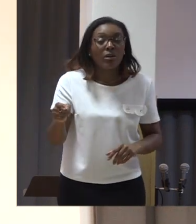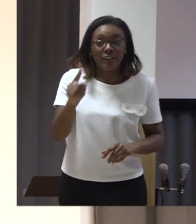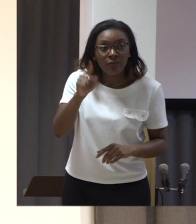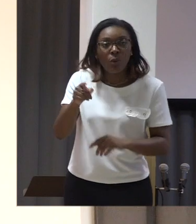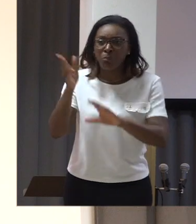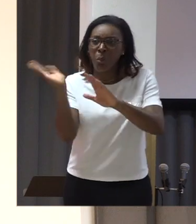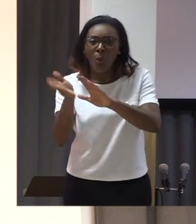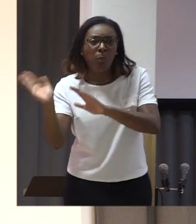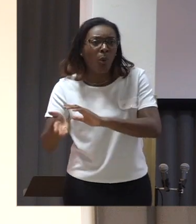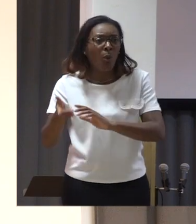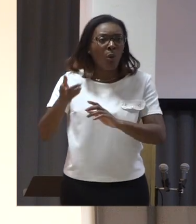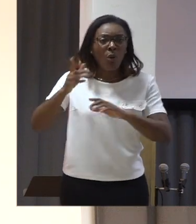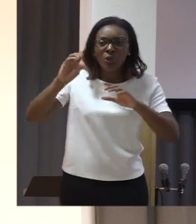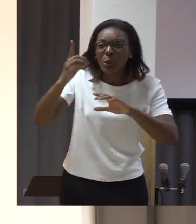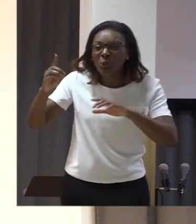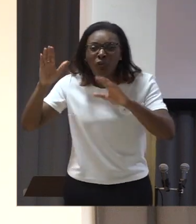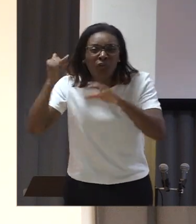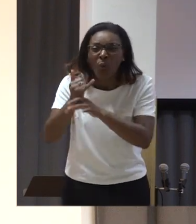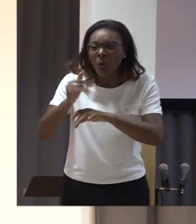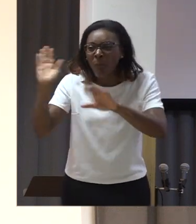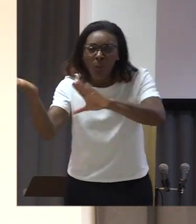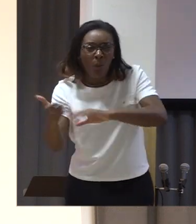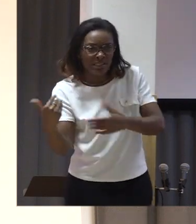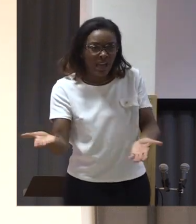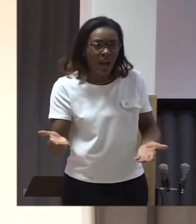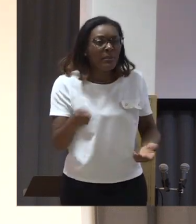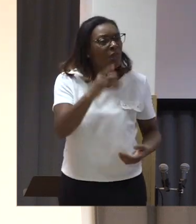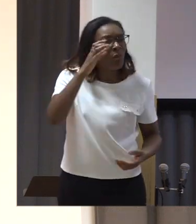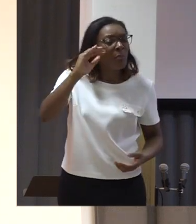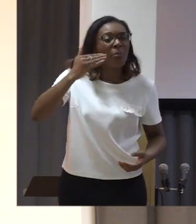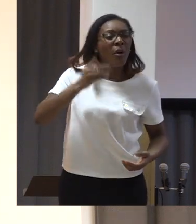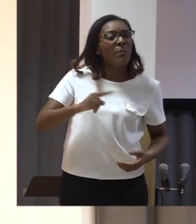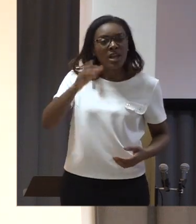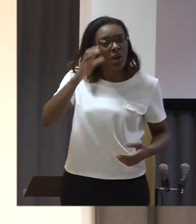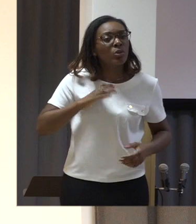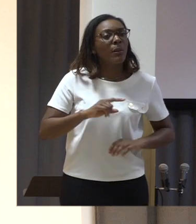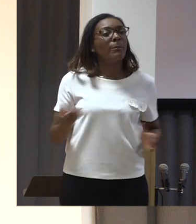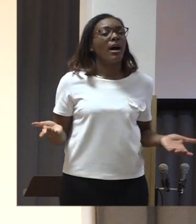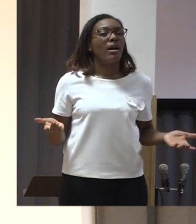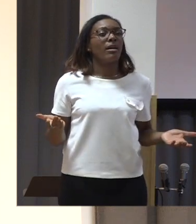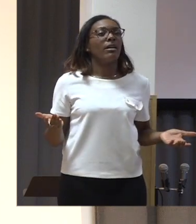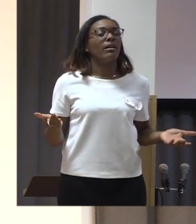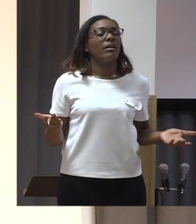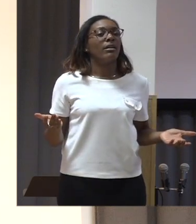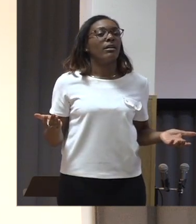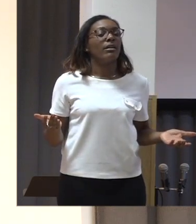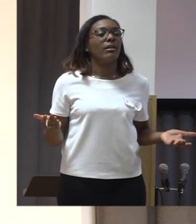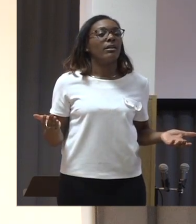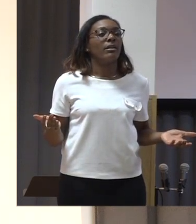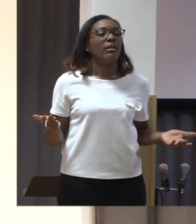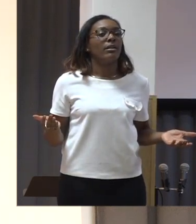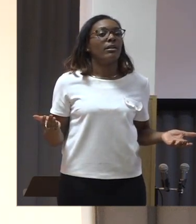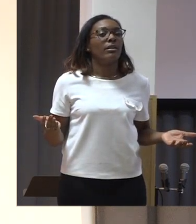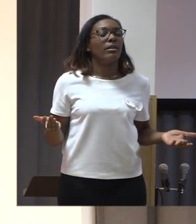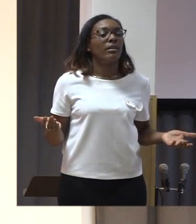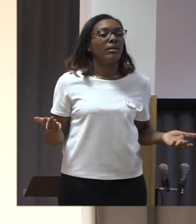obéi. Et Dieu s'interroge, il demande pourquoi avez-vous fait cela? Il répond, donc le